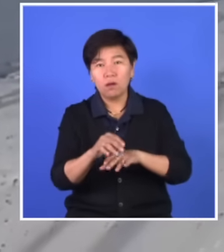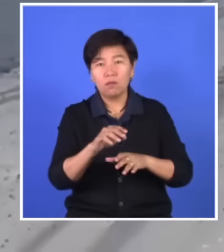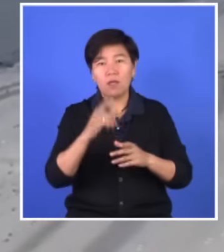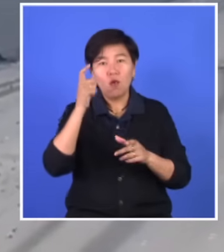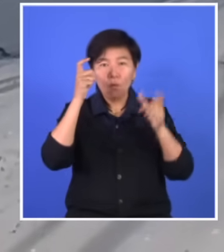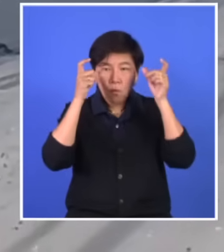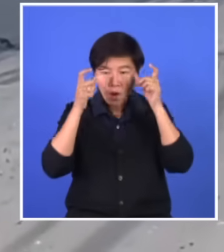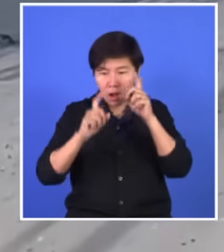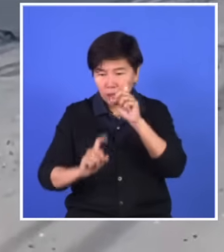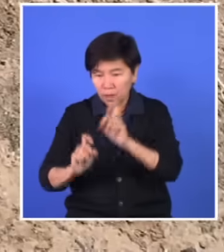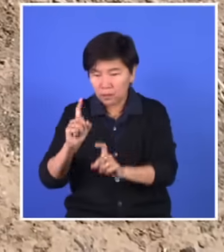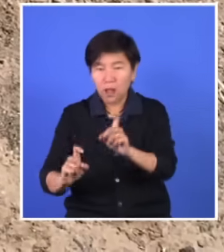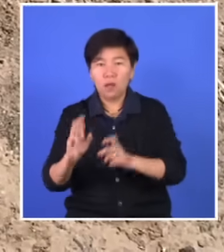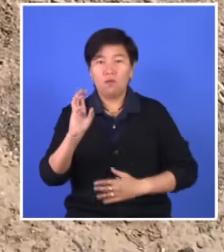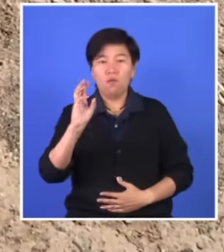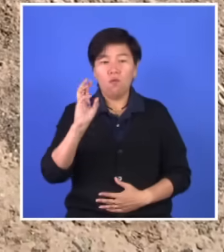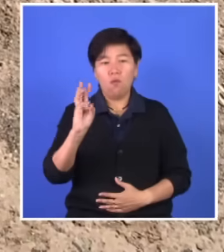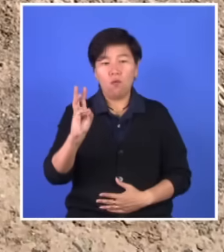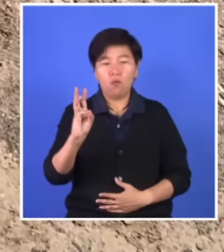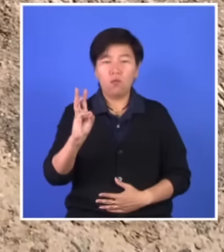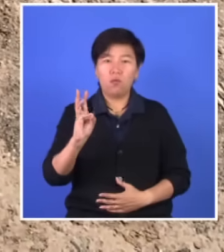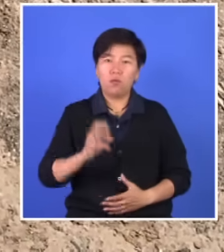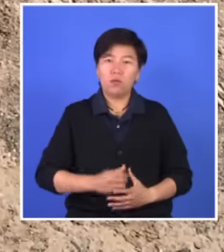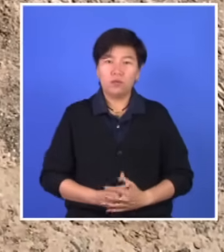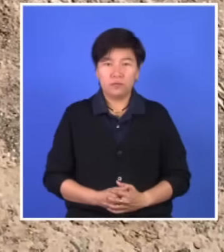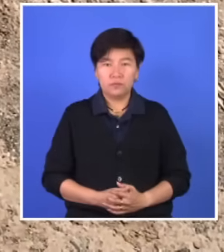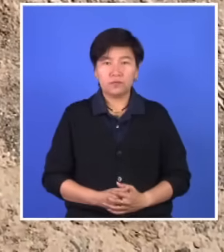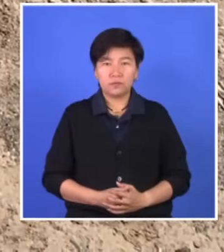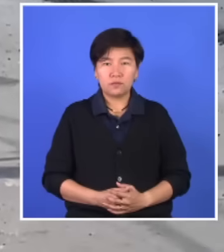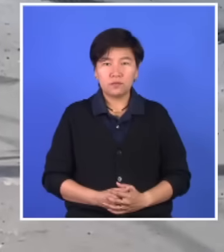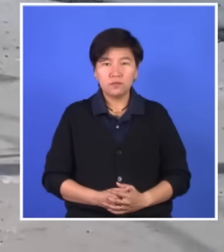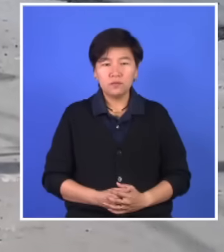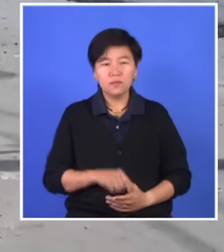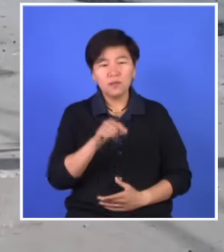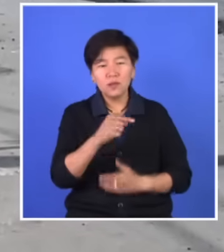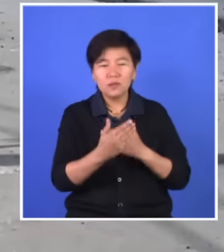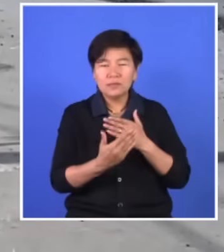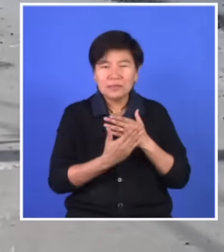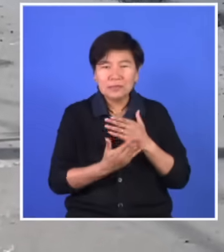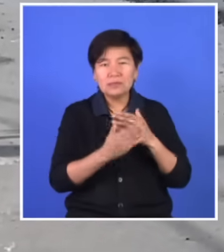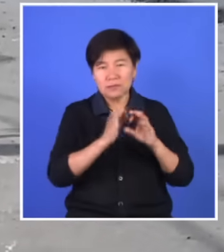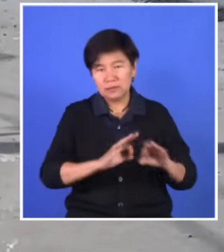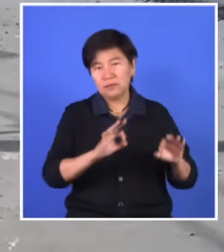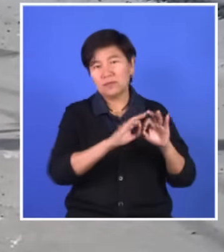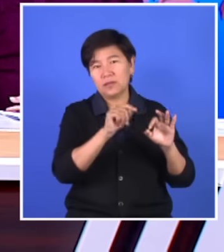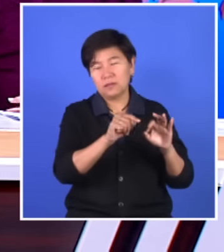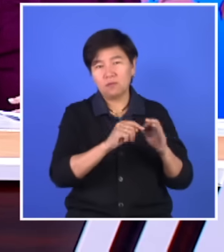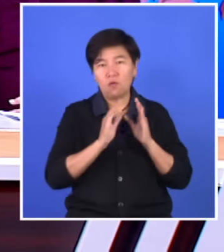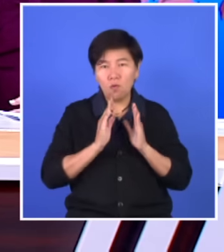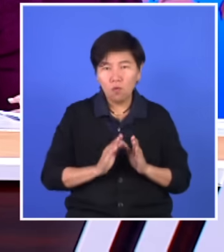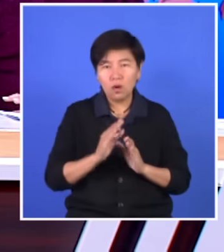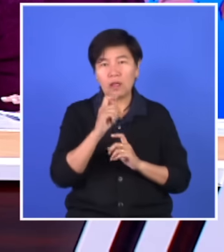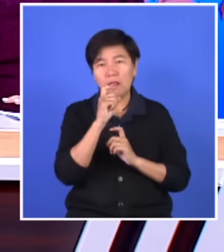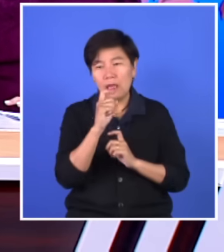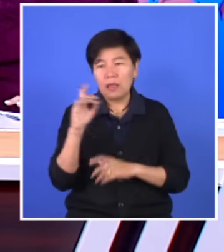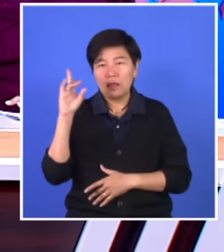ตายไปตั้ง 6ตัวนะคะมันไม่ควรจะเกิดเลยควรจะถึงปลายทางได้อย่างปลอดภัยทั้งคนทั้งสัตว์อ่ะค่ะเรื่องนี้